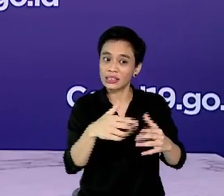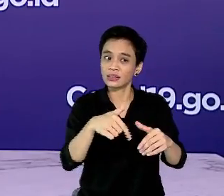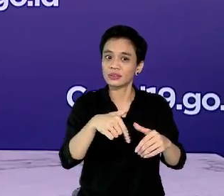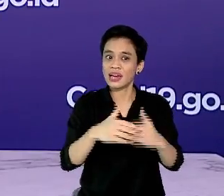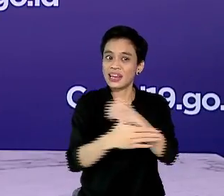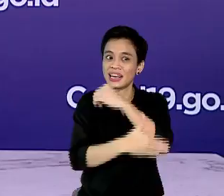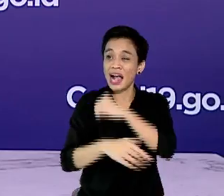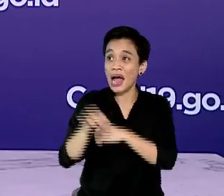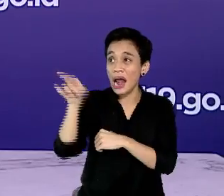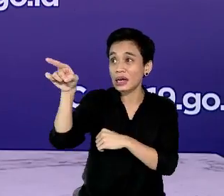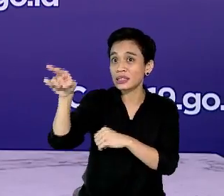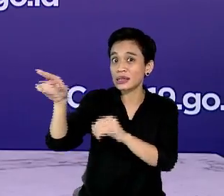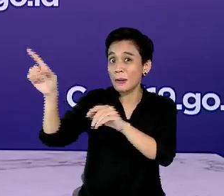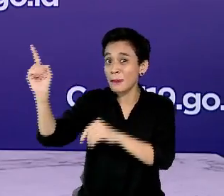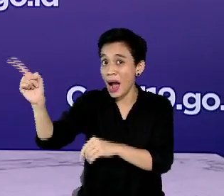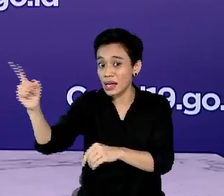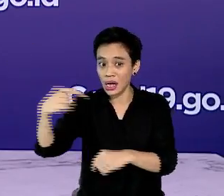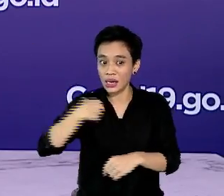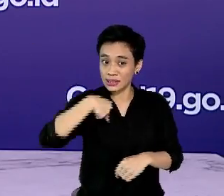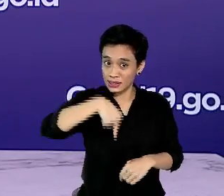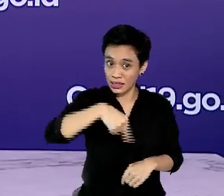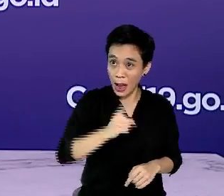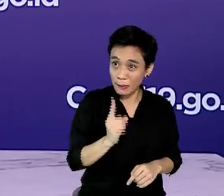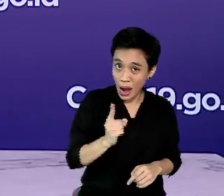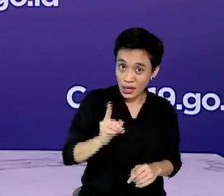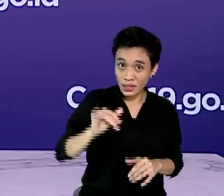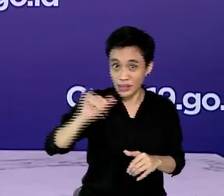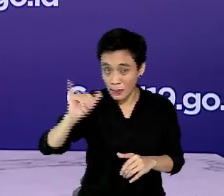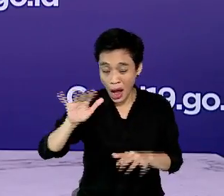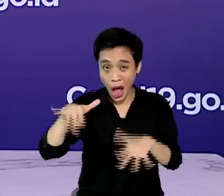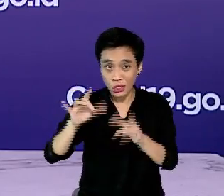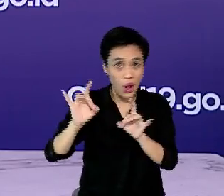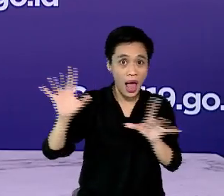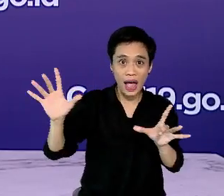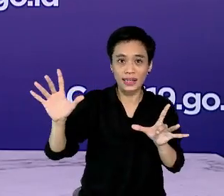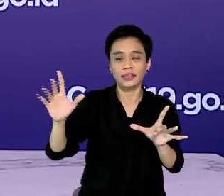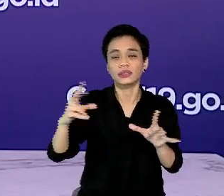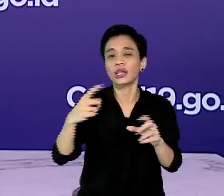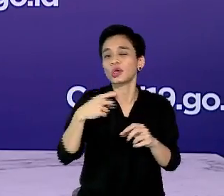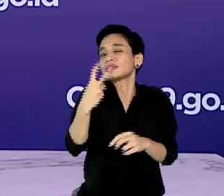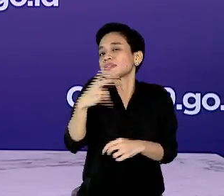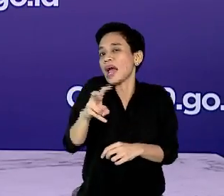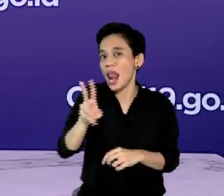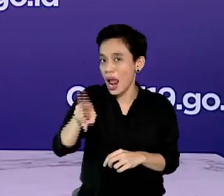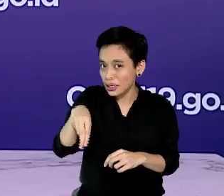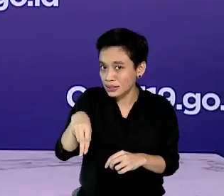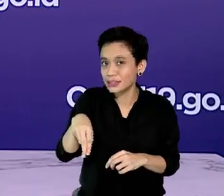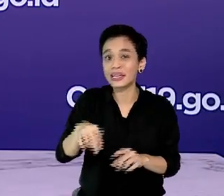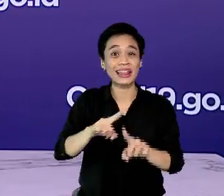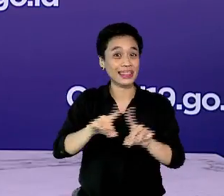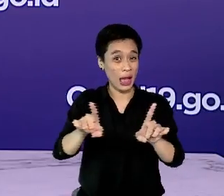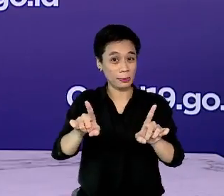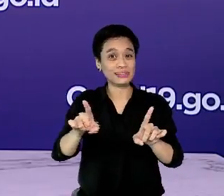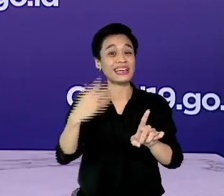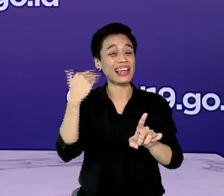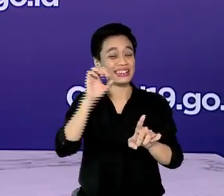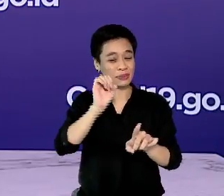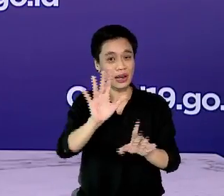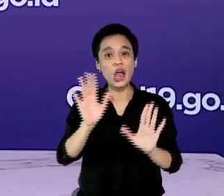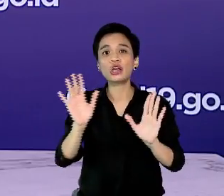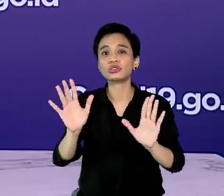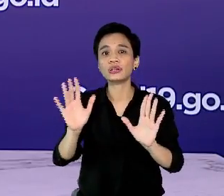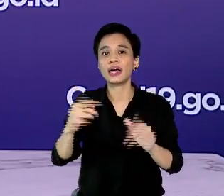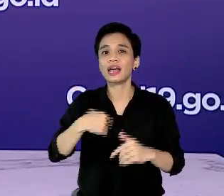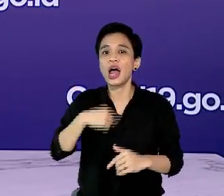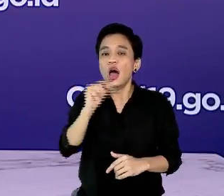lain berbahaya, itu juga berbahaya di negara lainnya lagi. Namun seperti yang tadi saya sampaikan, yang utama